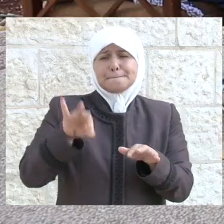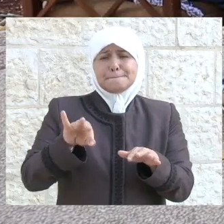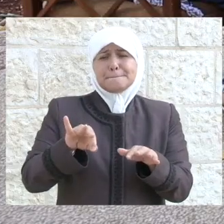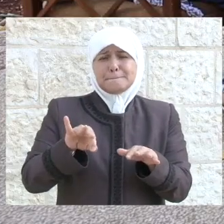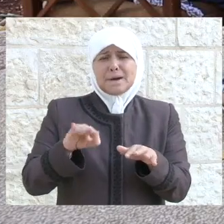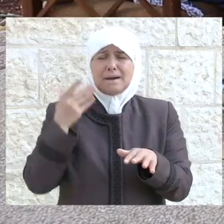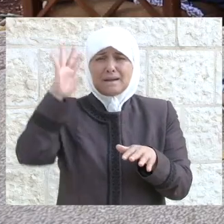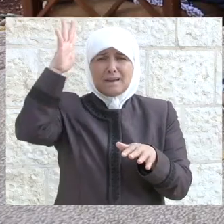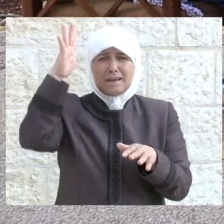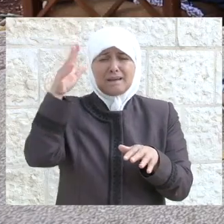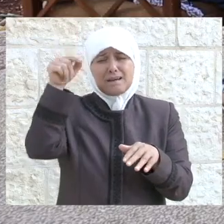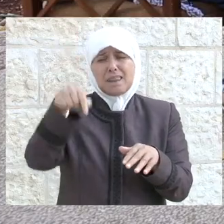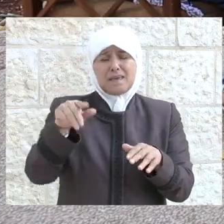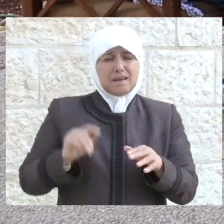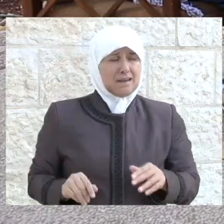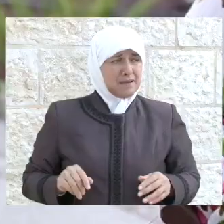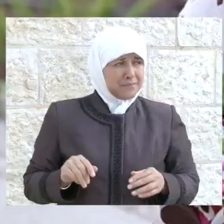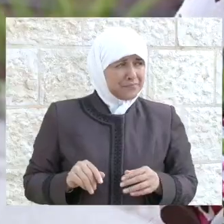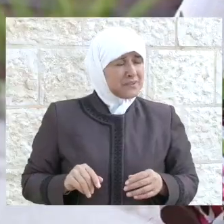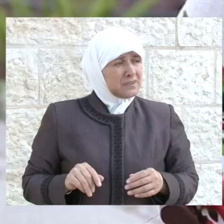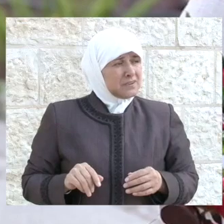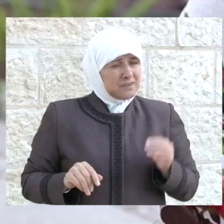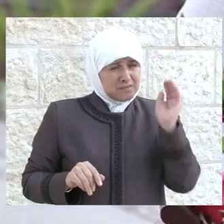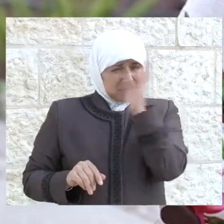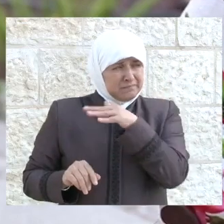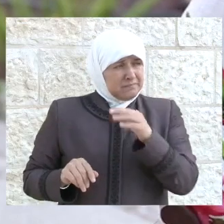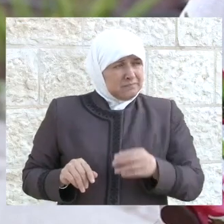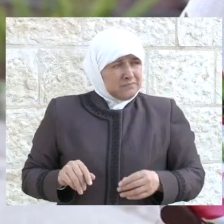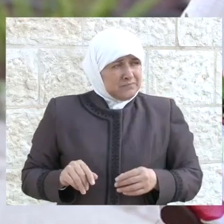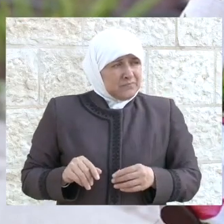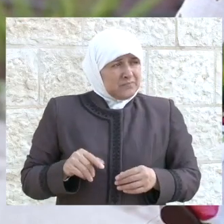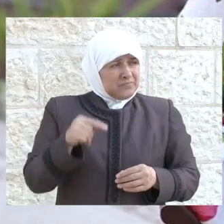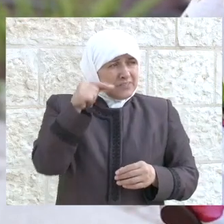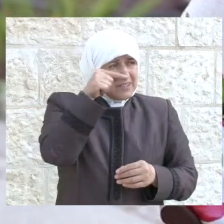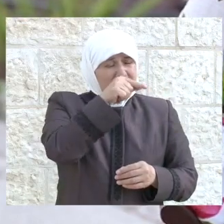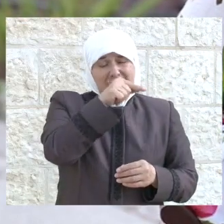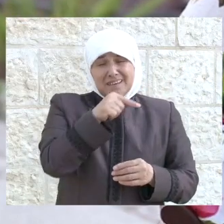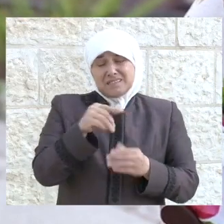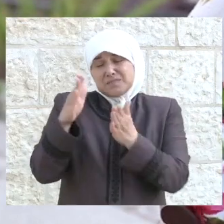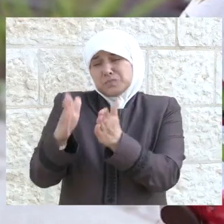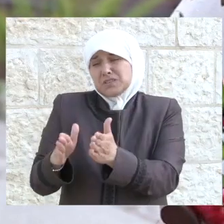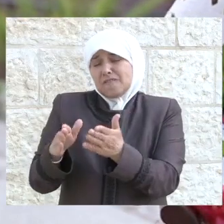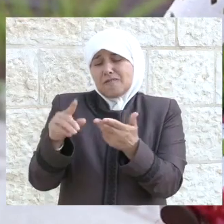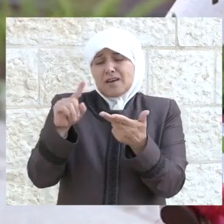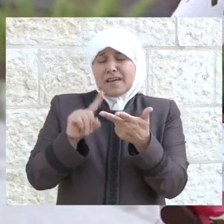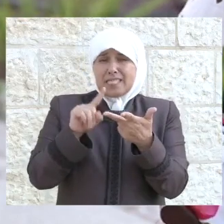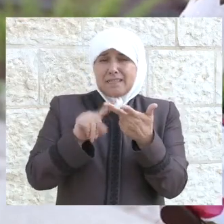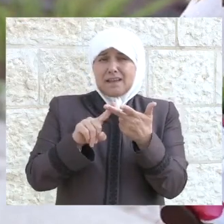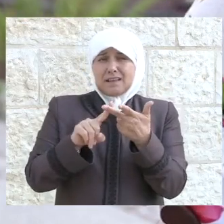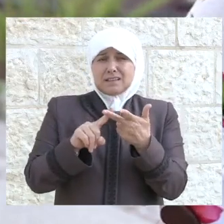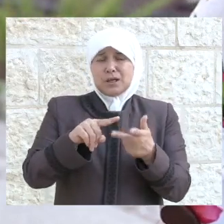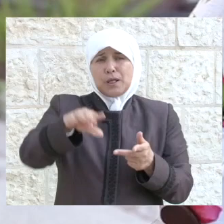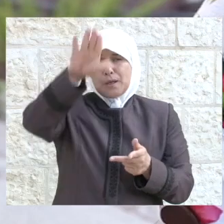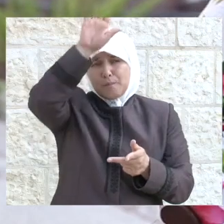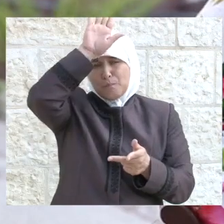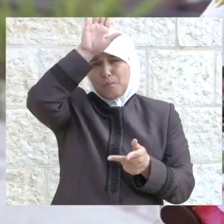اللي يعني اللي مظبوط تعرضت له. موقف إني أنا كنت بالصف الثالث والمعلمة